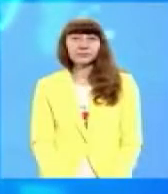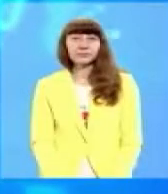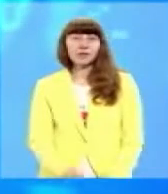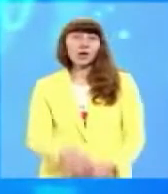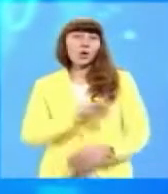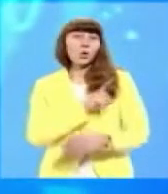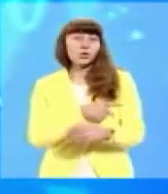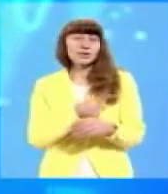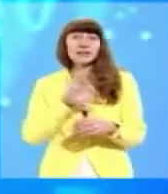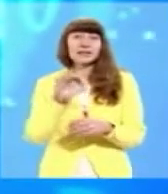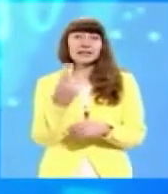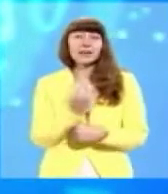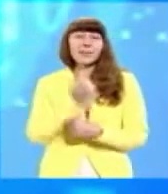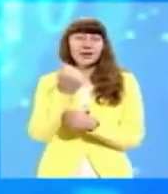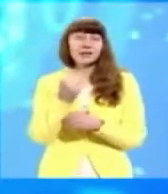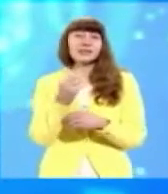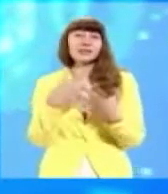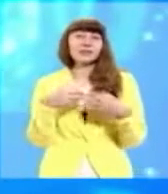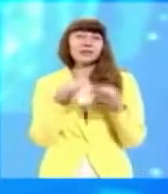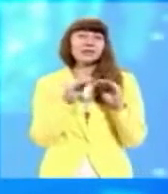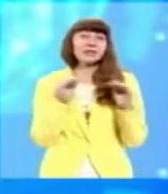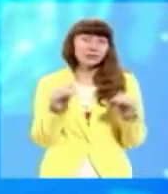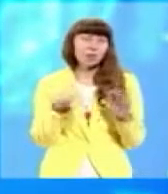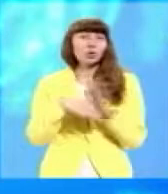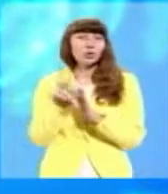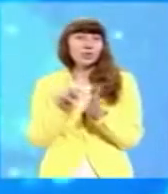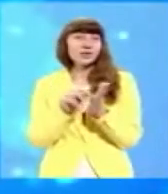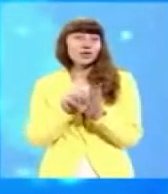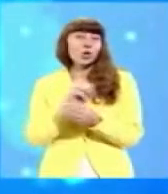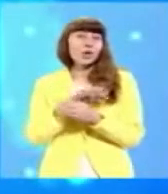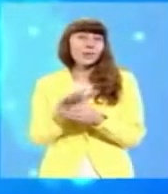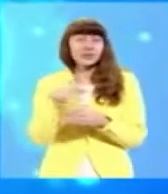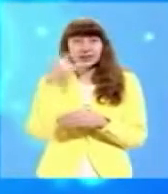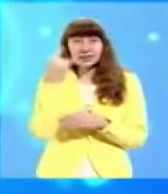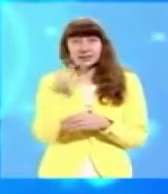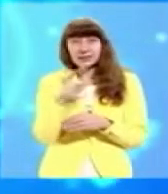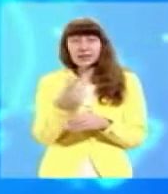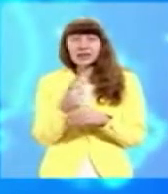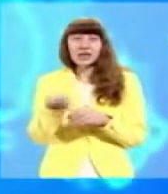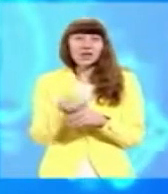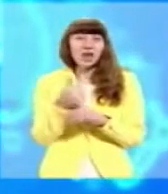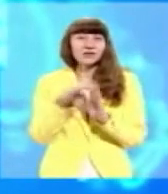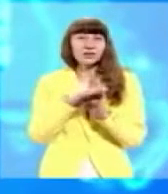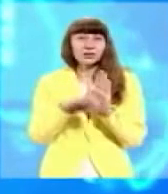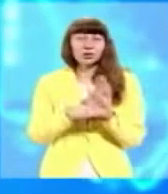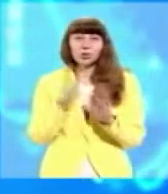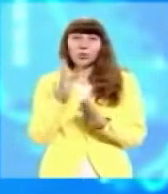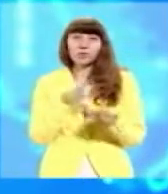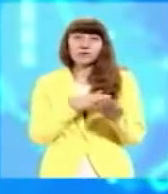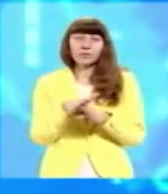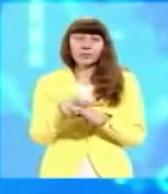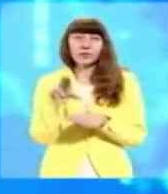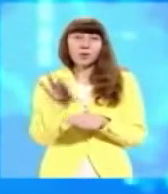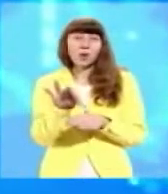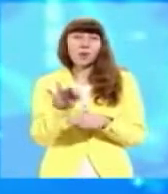Усиление мер социальной поддержки семей с детьми, улучшение пенсионного обеспечения казахстанцев – вот основные задачи, которые будут реализованы в